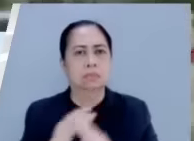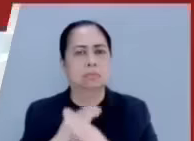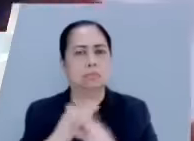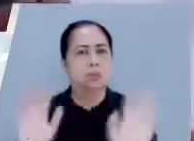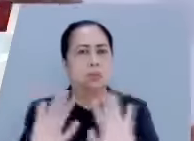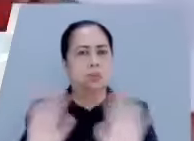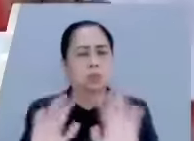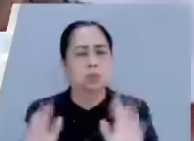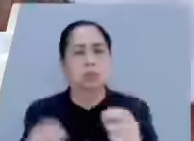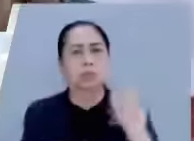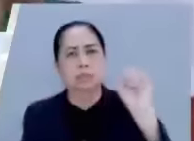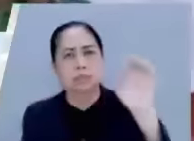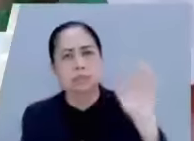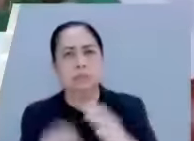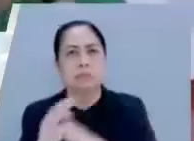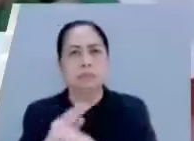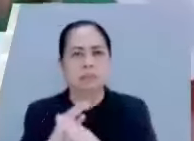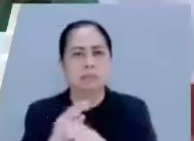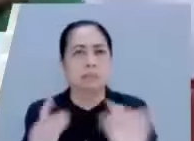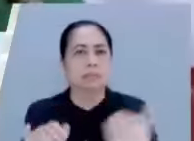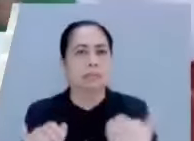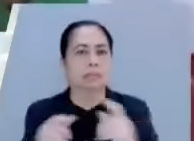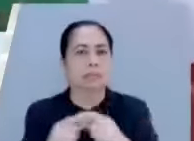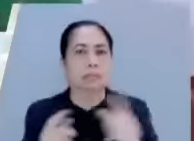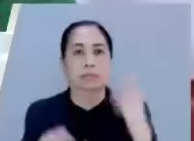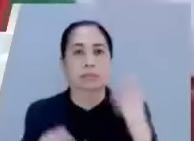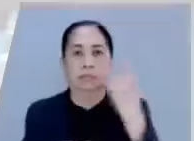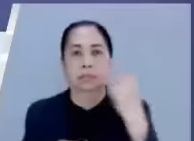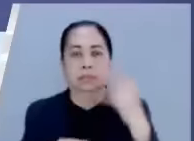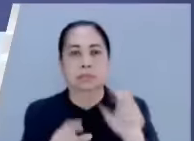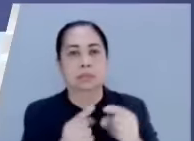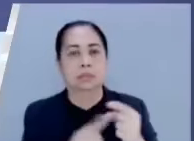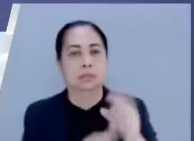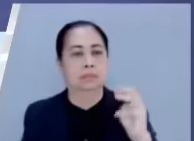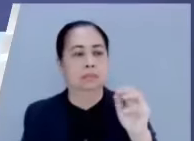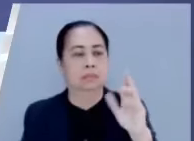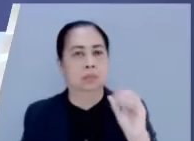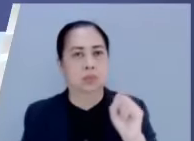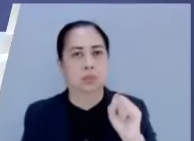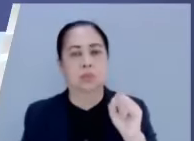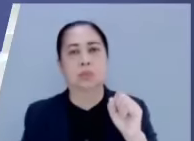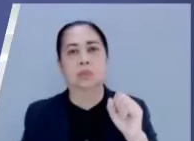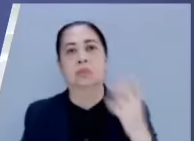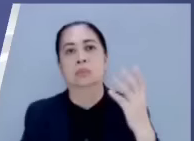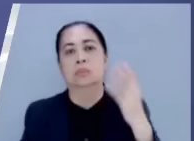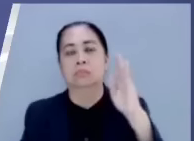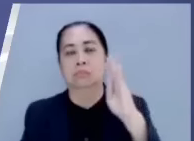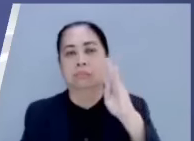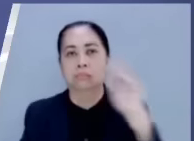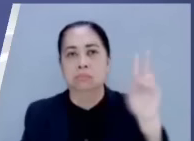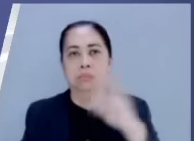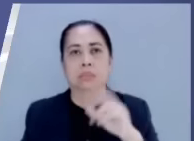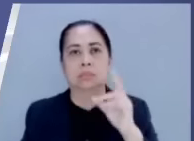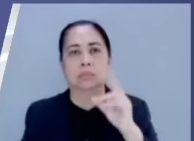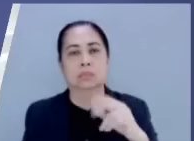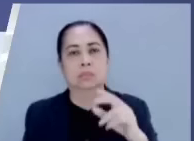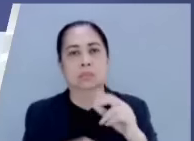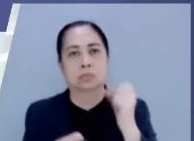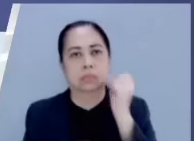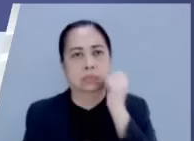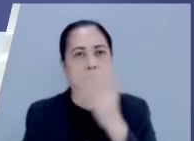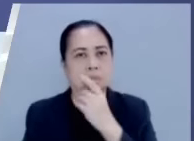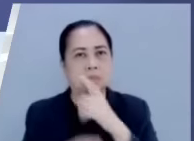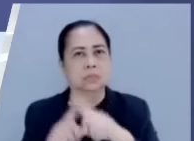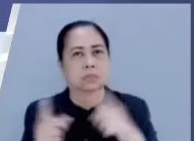Suprema. Ito rin ang isa sa mga basehan ng alyansang Marcos Duterte, pero sa mga maanghang na salitang binitiwan ng bise, tuluyan na nga